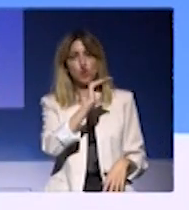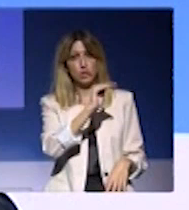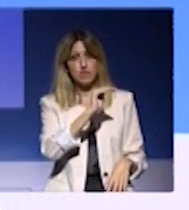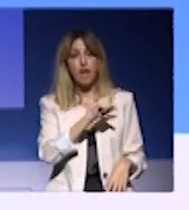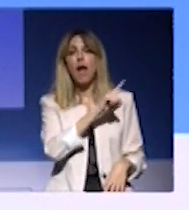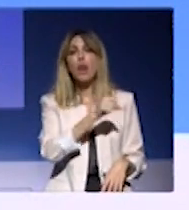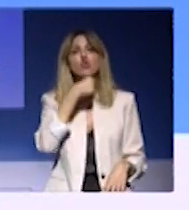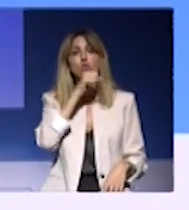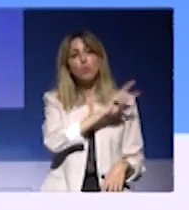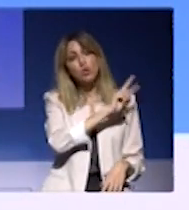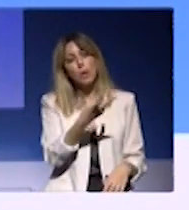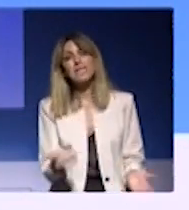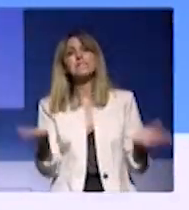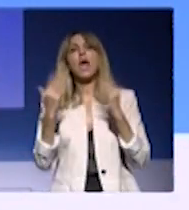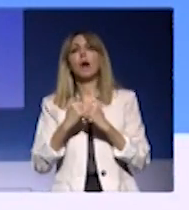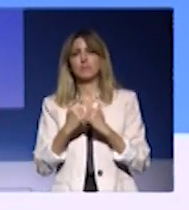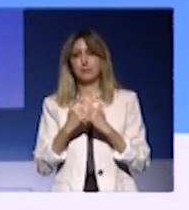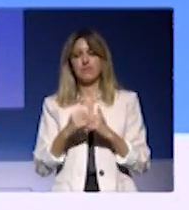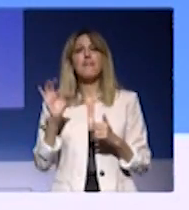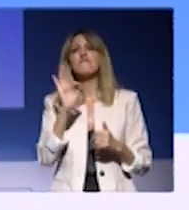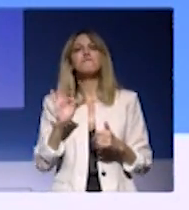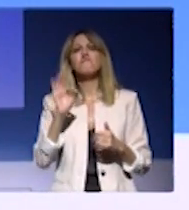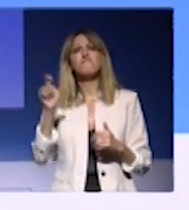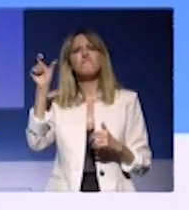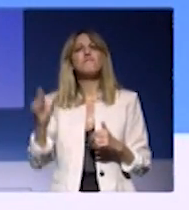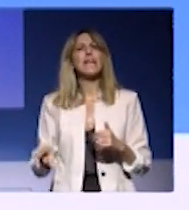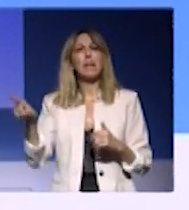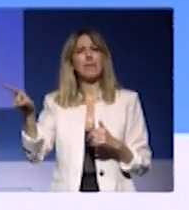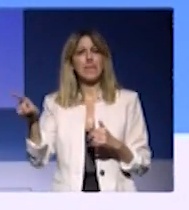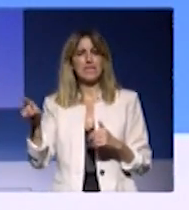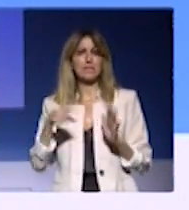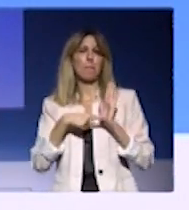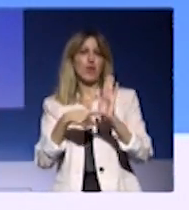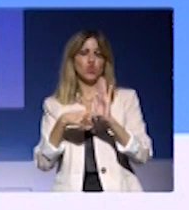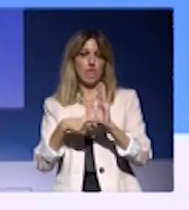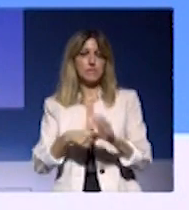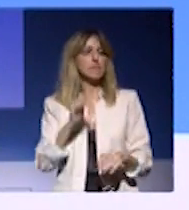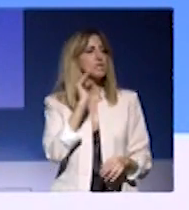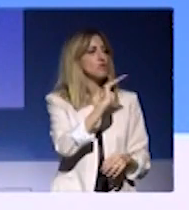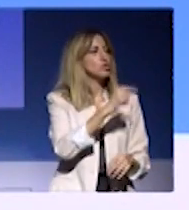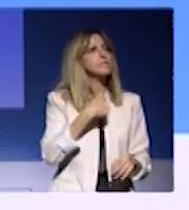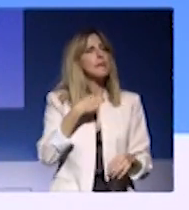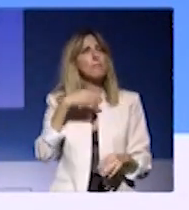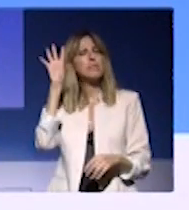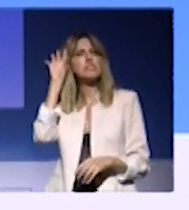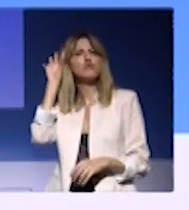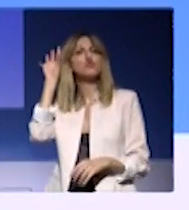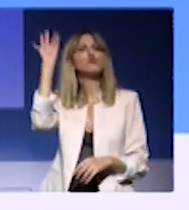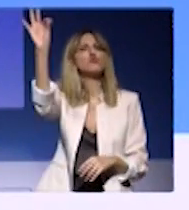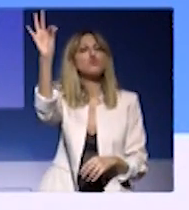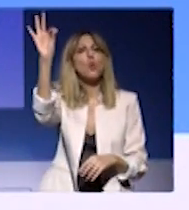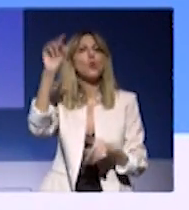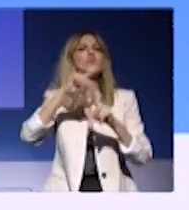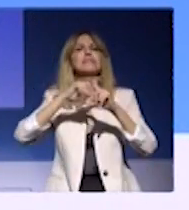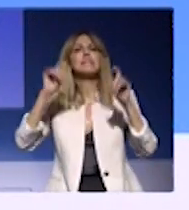βάζουμε τον πήχη? Θα σας πω εγώ πού βάζουμε τον πήχη. Βάζουμε τον πήχη